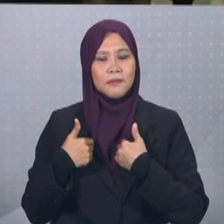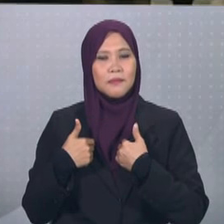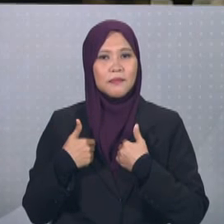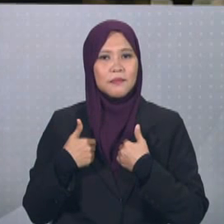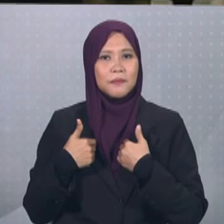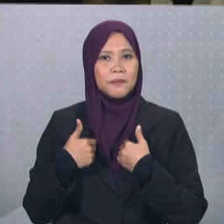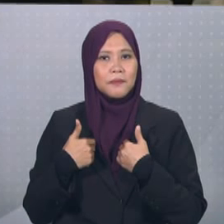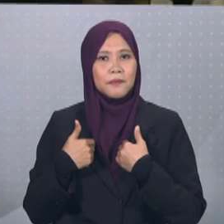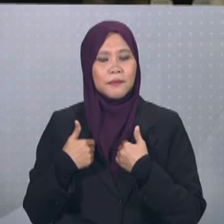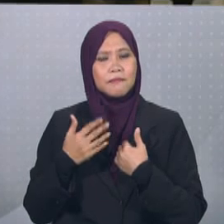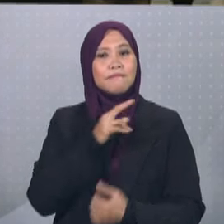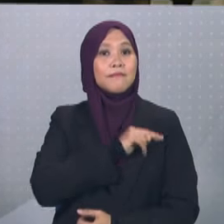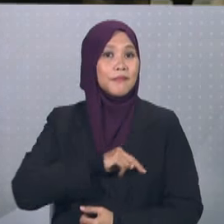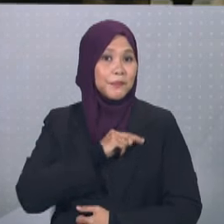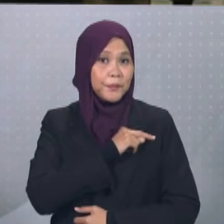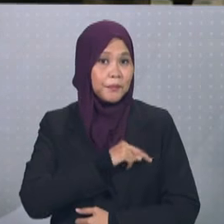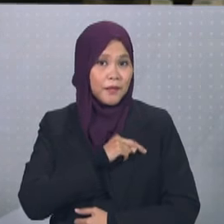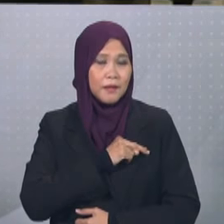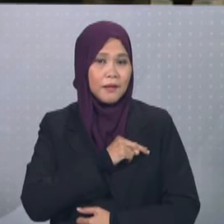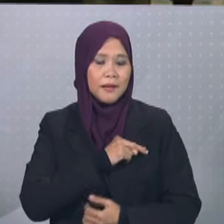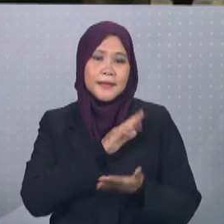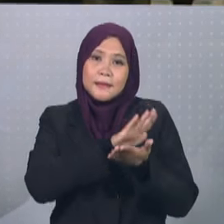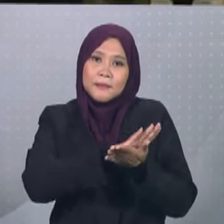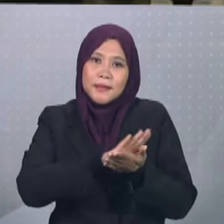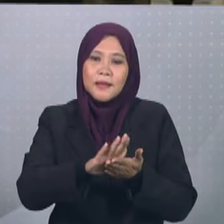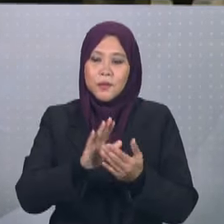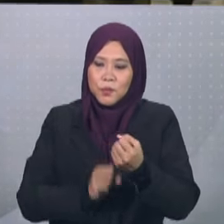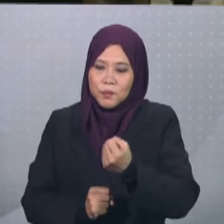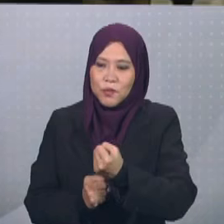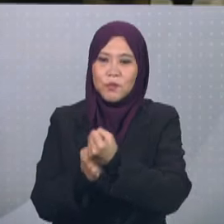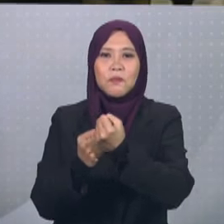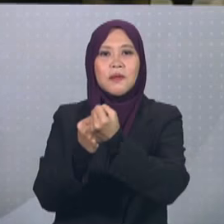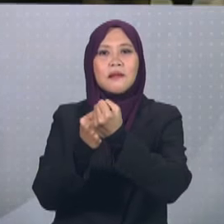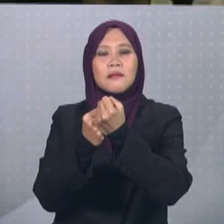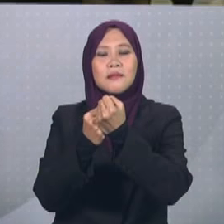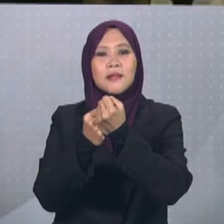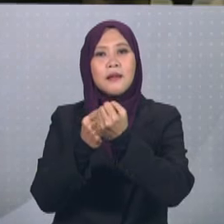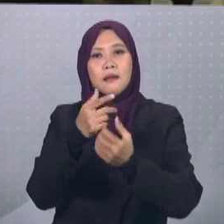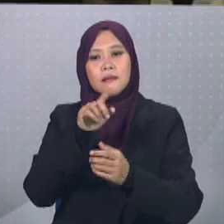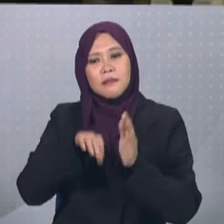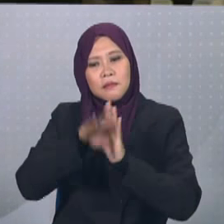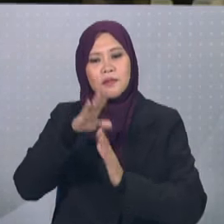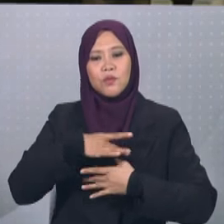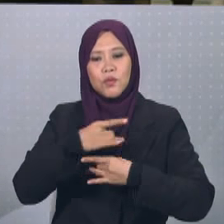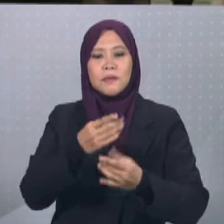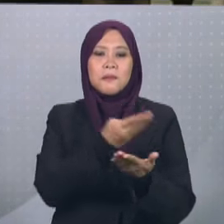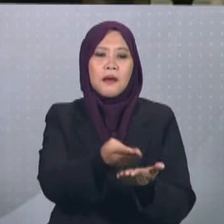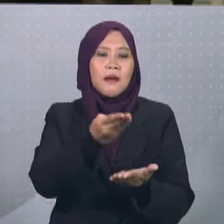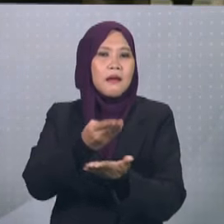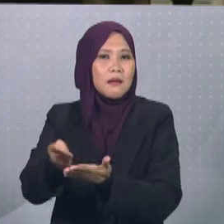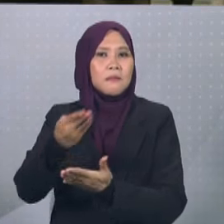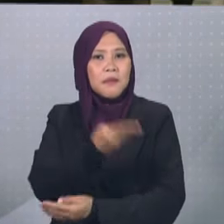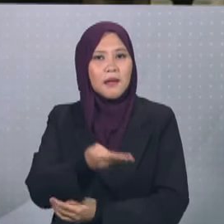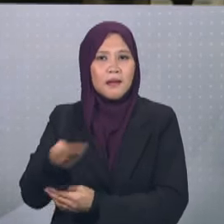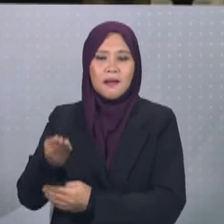satu niat ataupun niat yang murni ini untuk menyumbang. Jadi kadang-kadang mereka lebih suka untuk membeli barangan